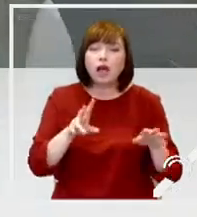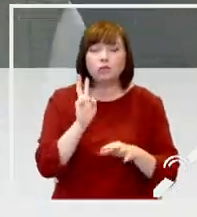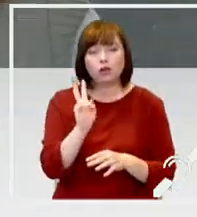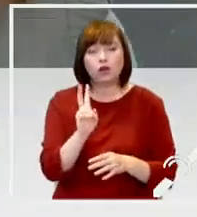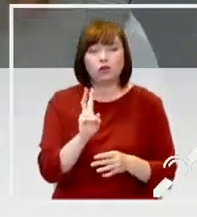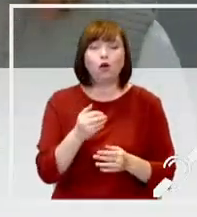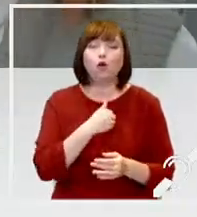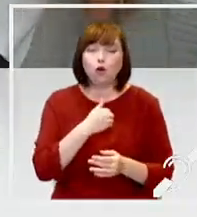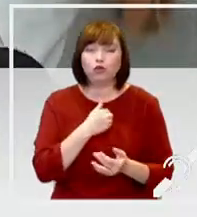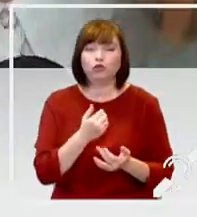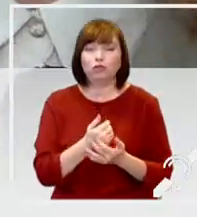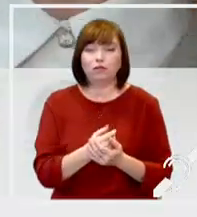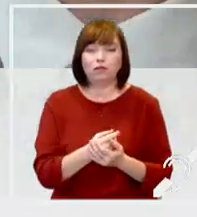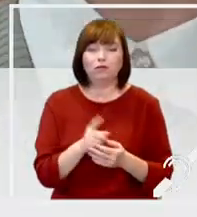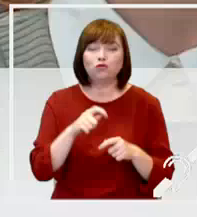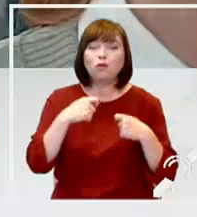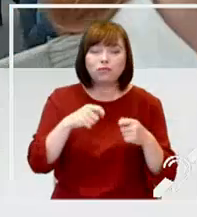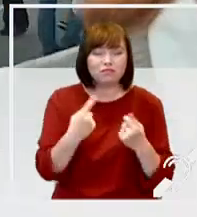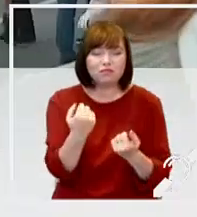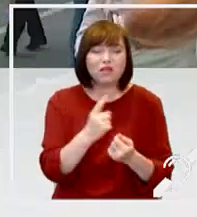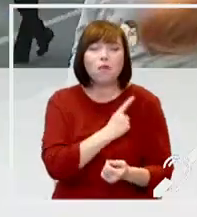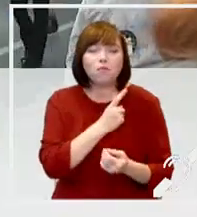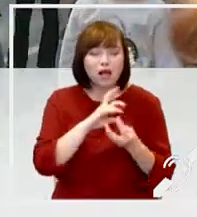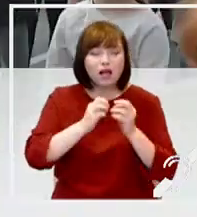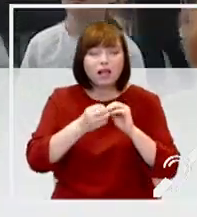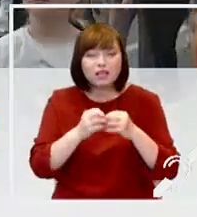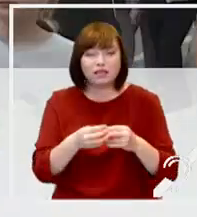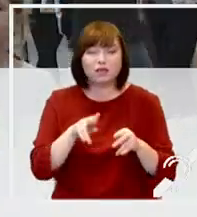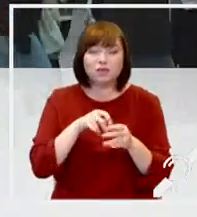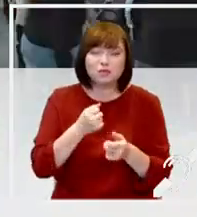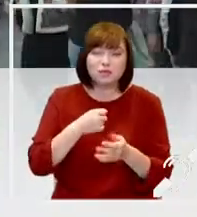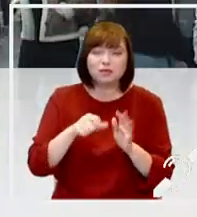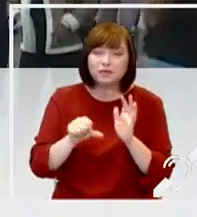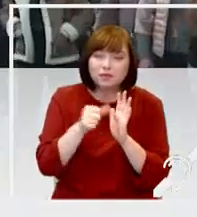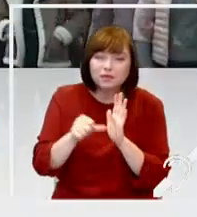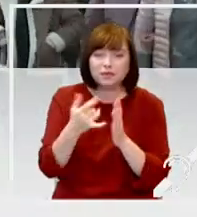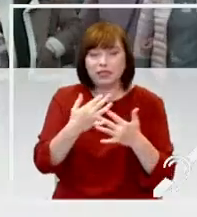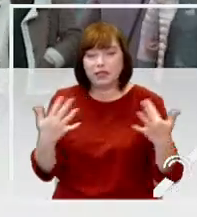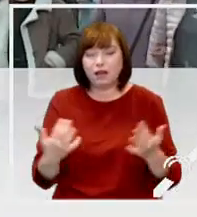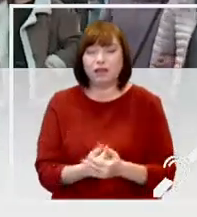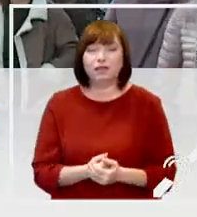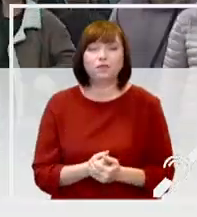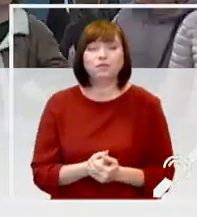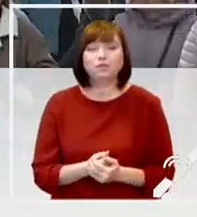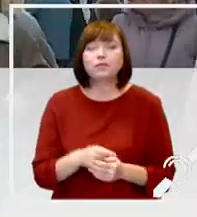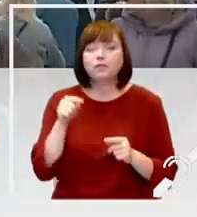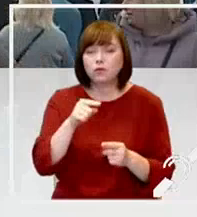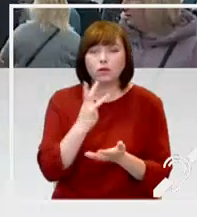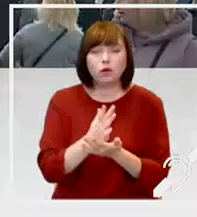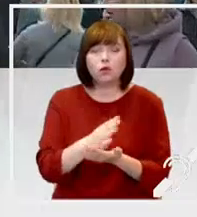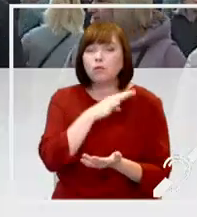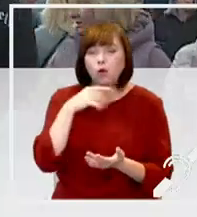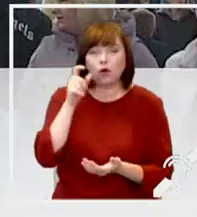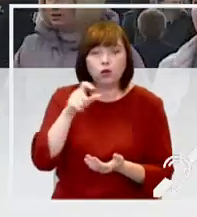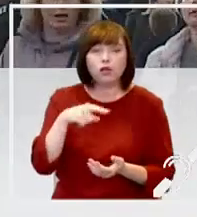să se bucure de cele care se vând, obiectele de artizanat care se vând la târguri. Aici sunt sute de